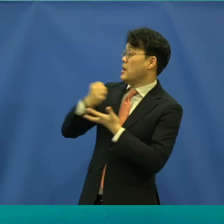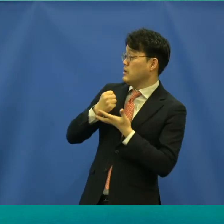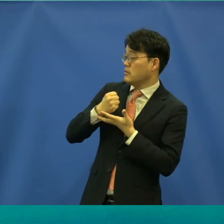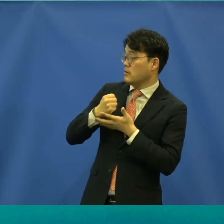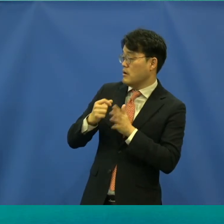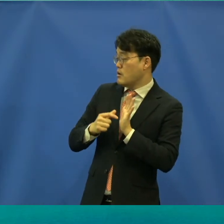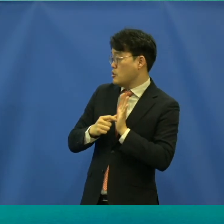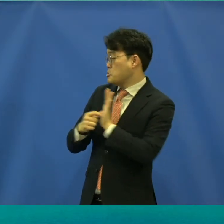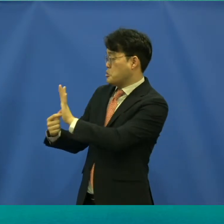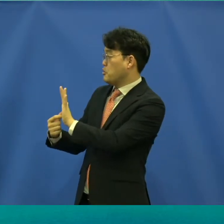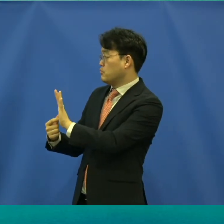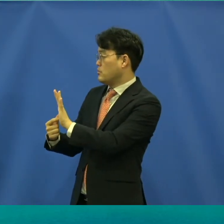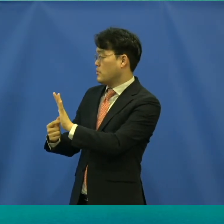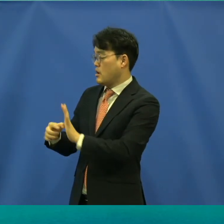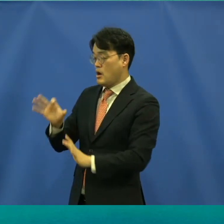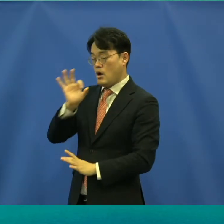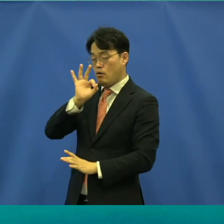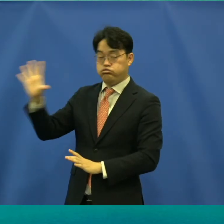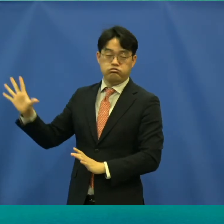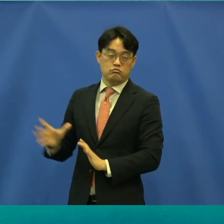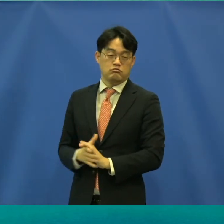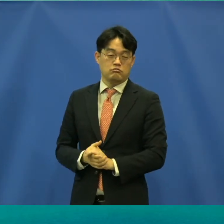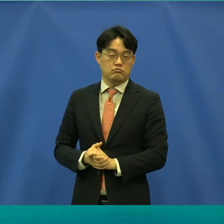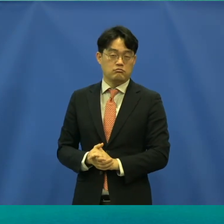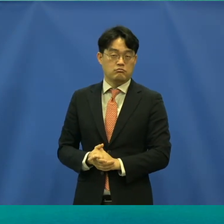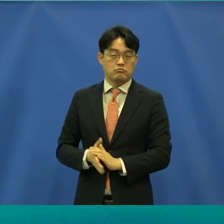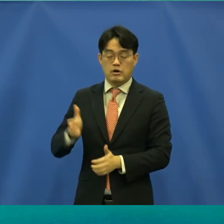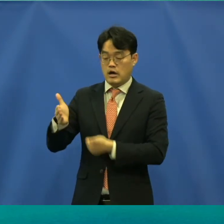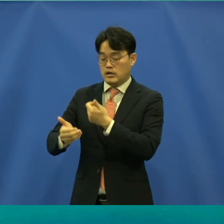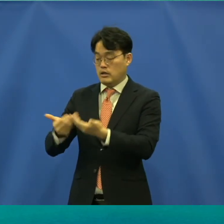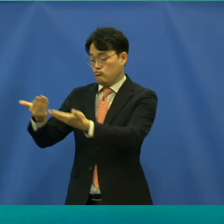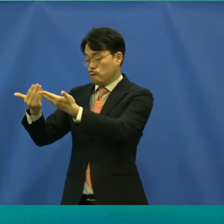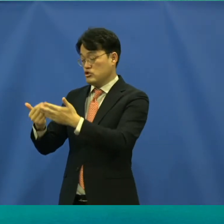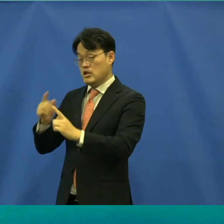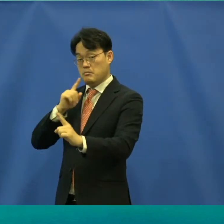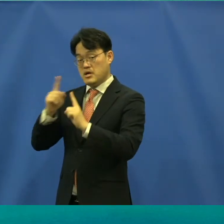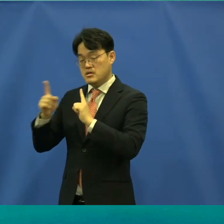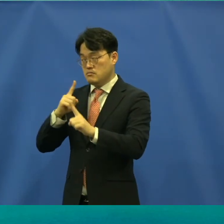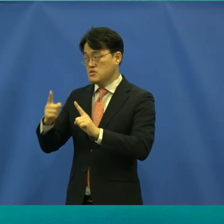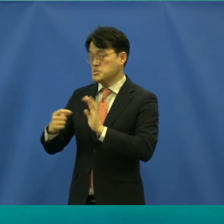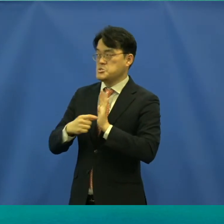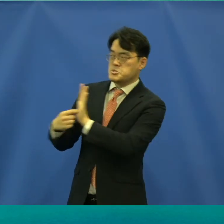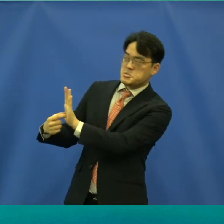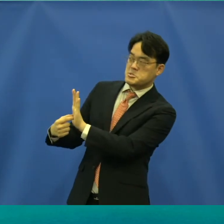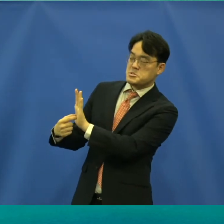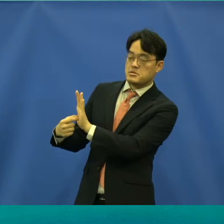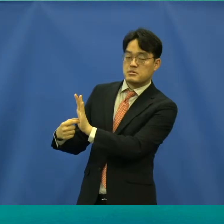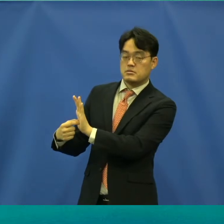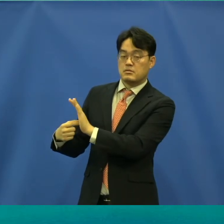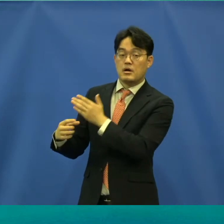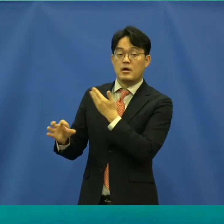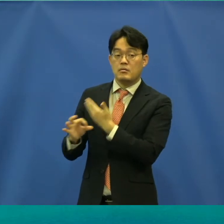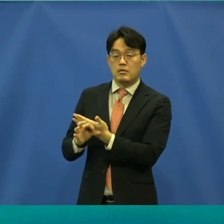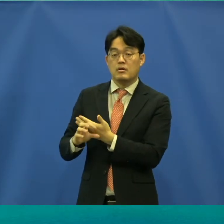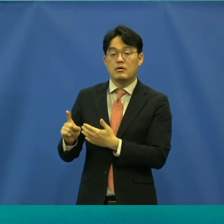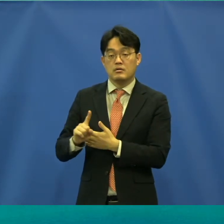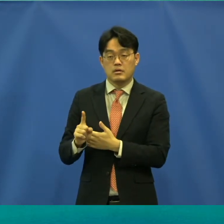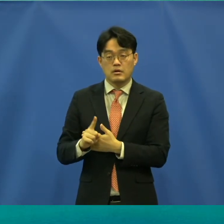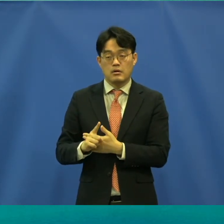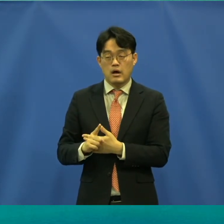그 말씀을 거부하려면 내가 하나님을 설득할 수 있어야 됩니다.